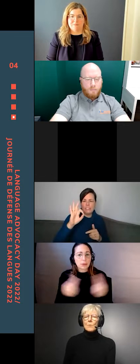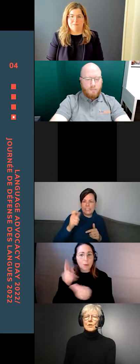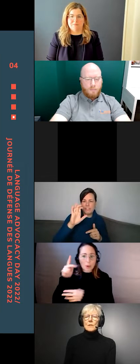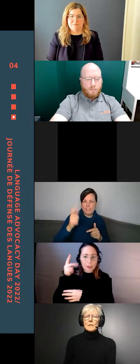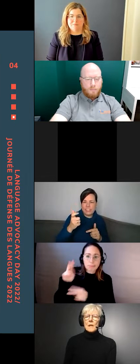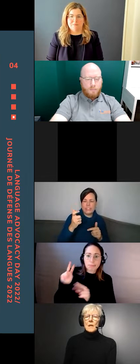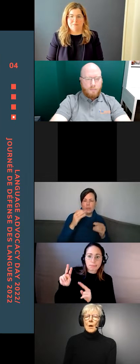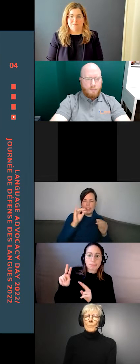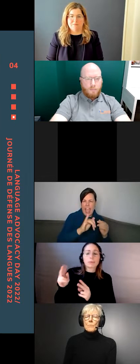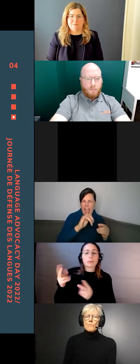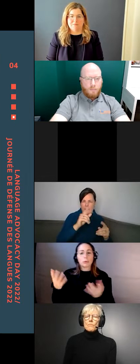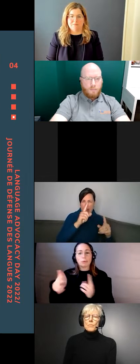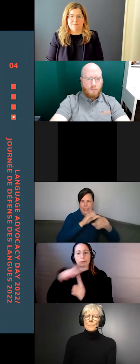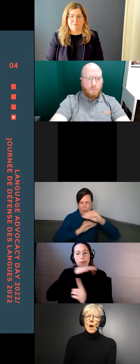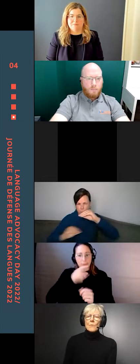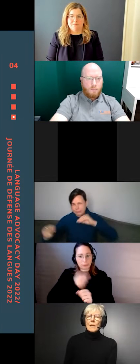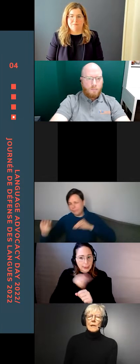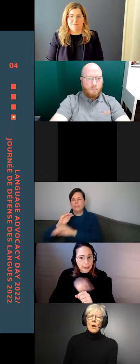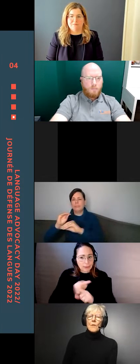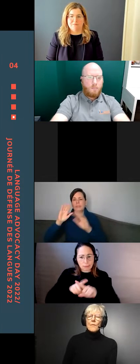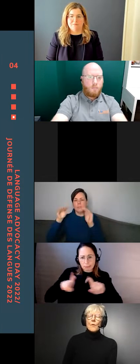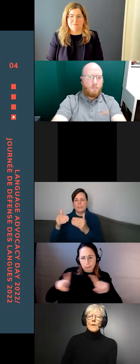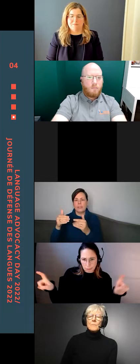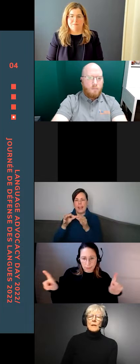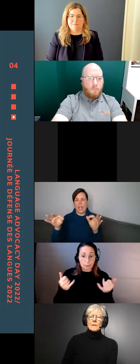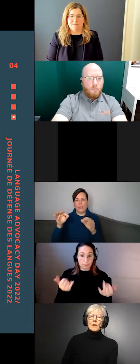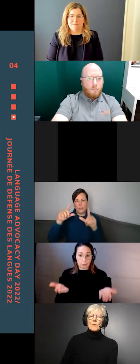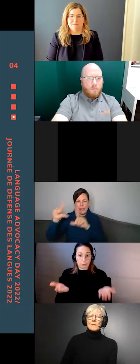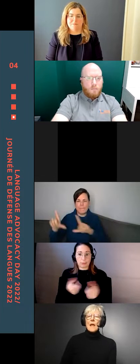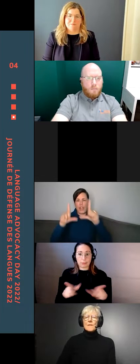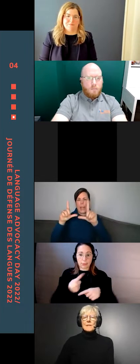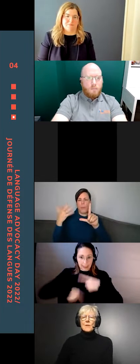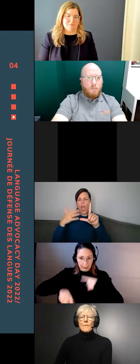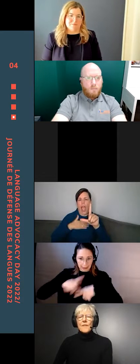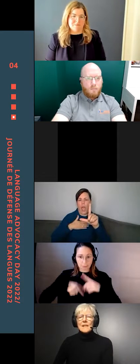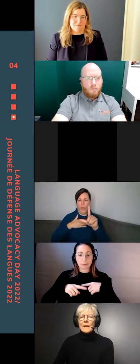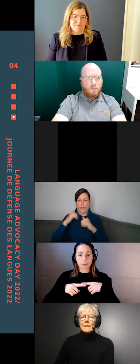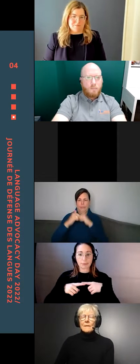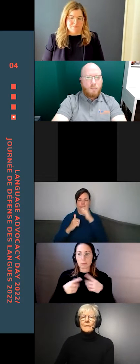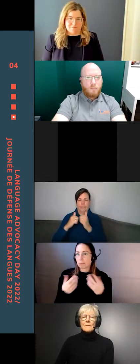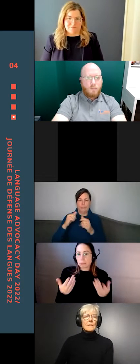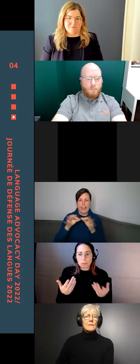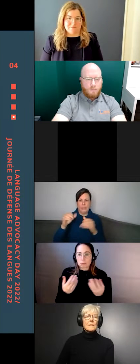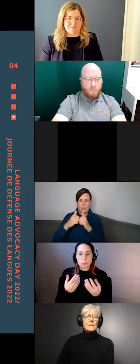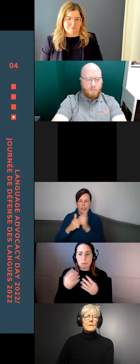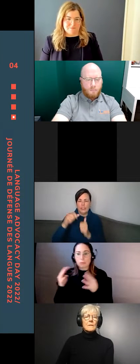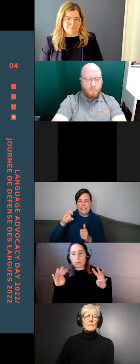politiques, réunions politiques, des situations médicales. Maintenant, la langue des